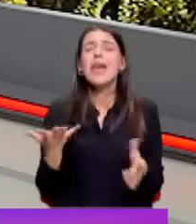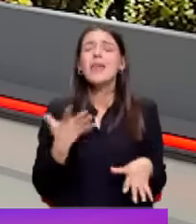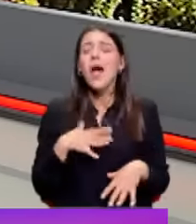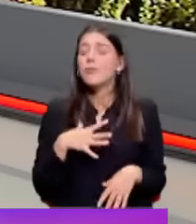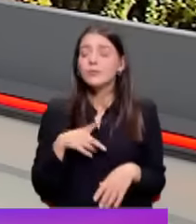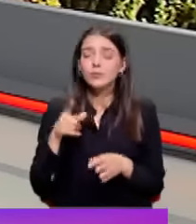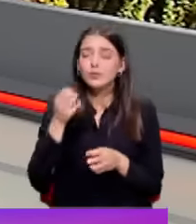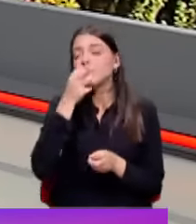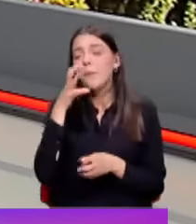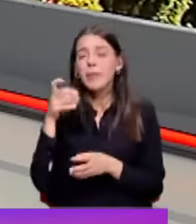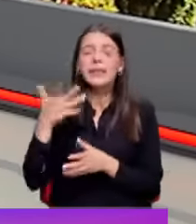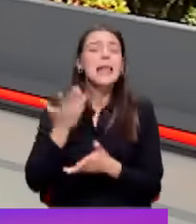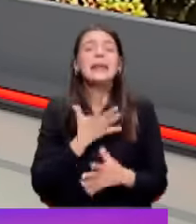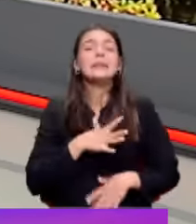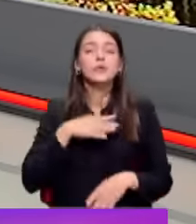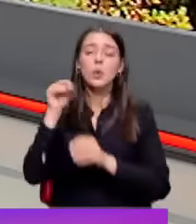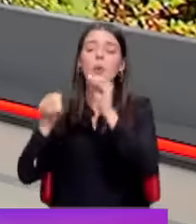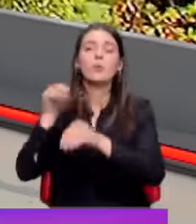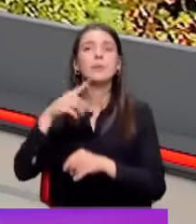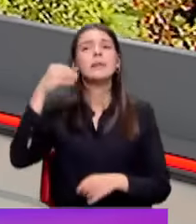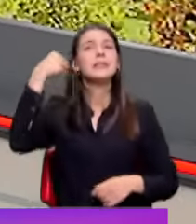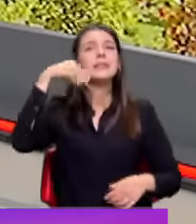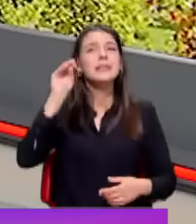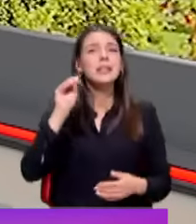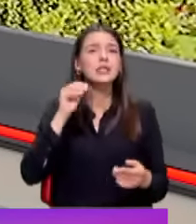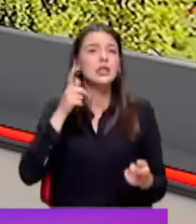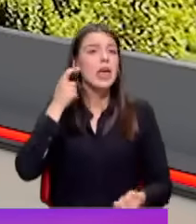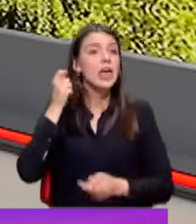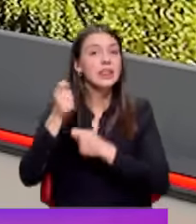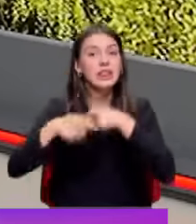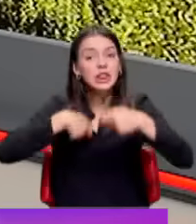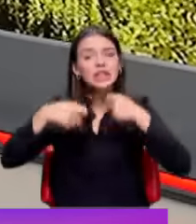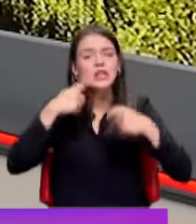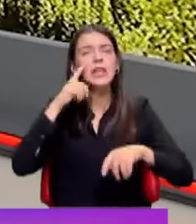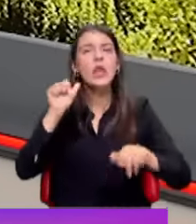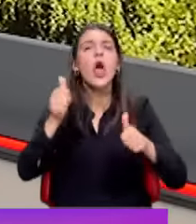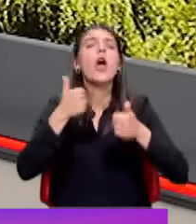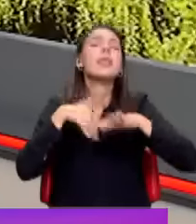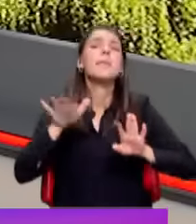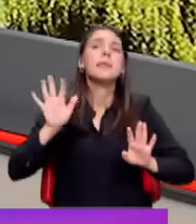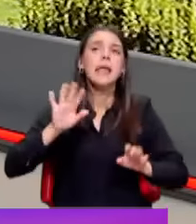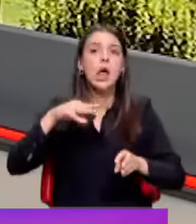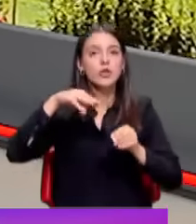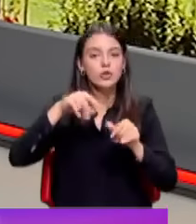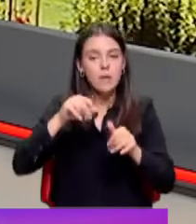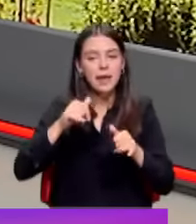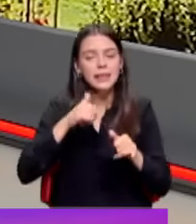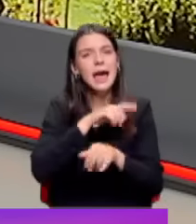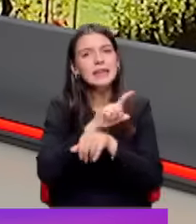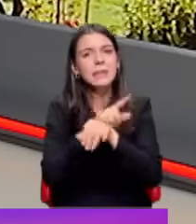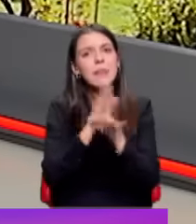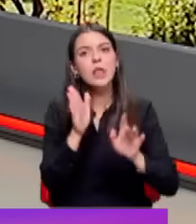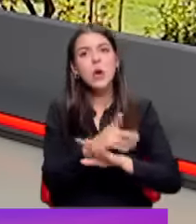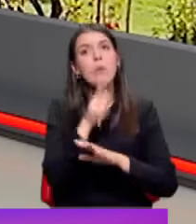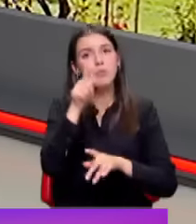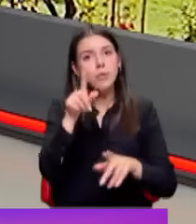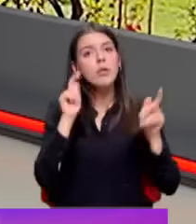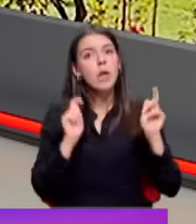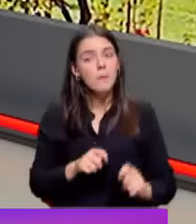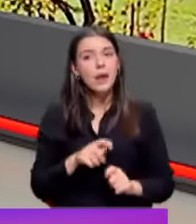şeyleri üretiyorsunuz. Satış kaygısı, işte ticaret kaygısı gütmeden yapıyorsunuz. Toprakla ilgilenmiş oluyorsunuz. Ama tabii bunu